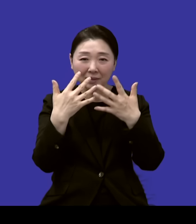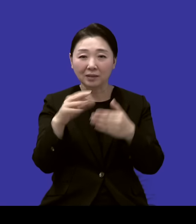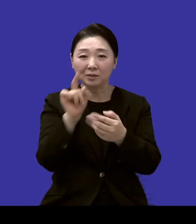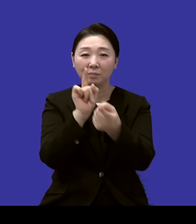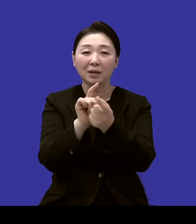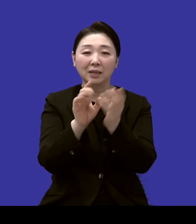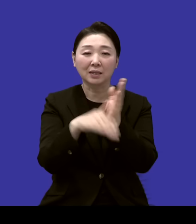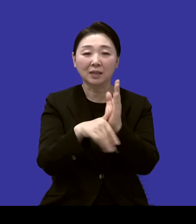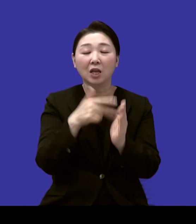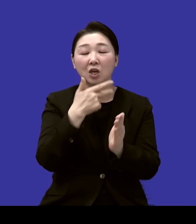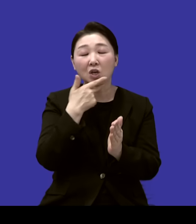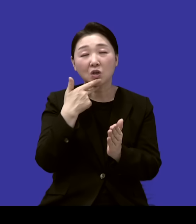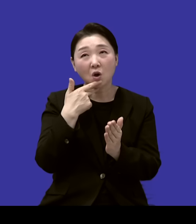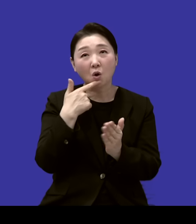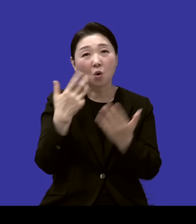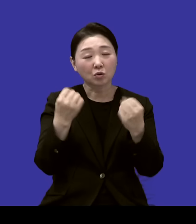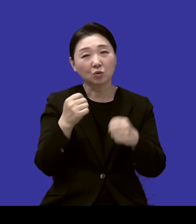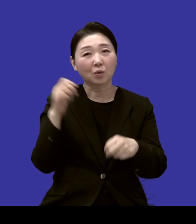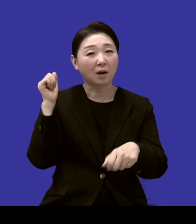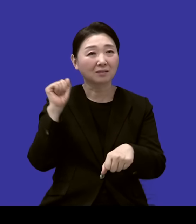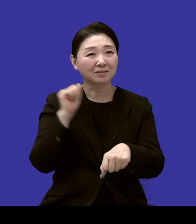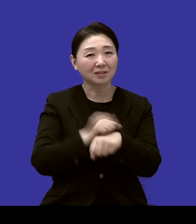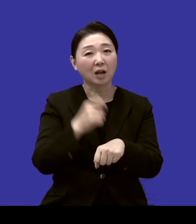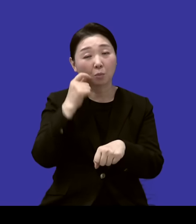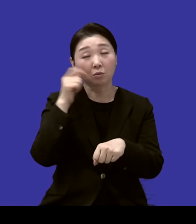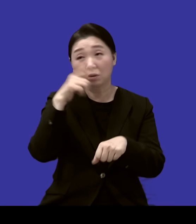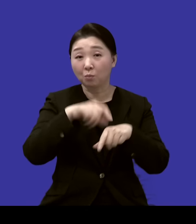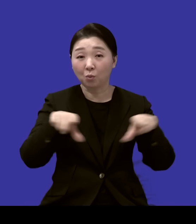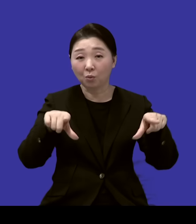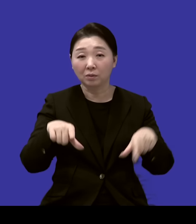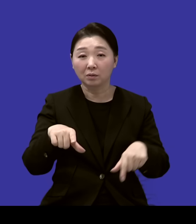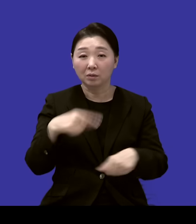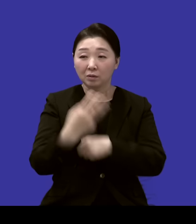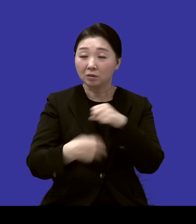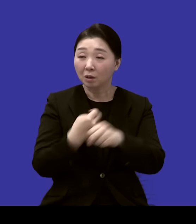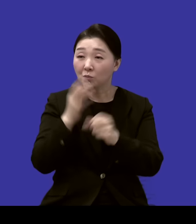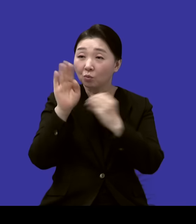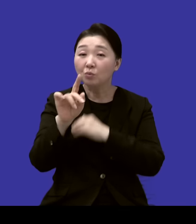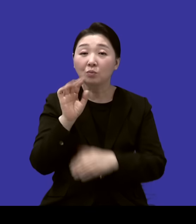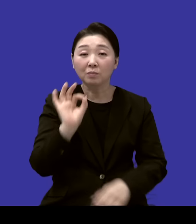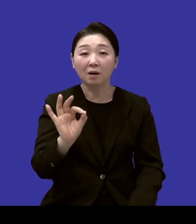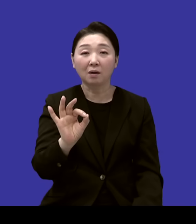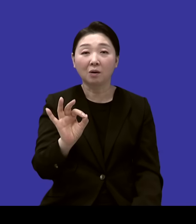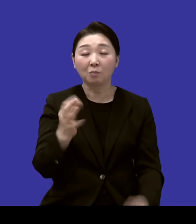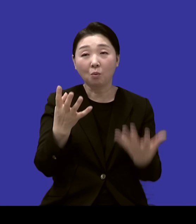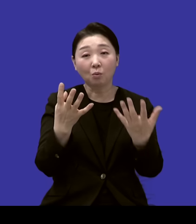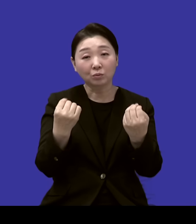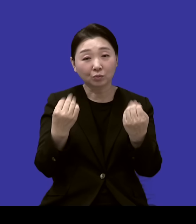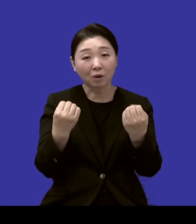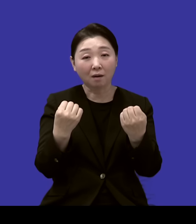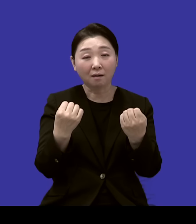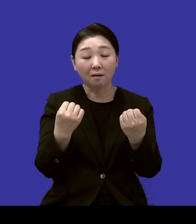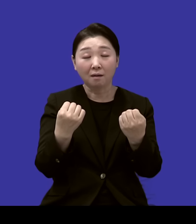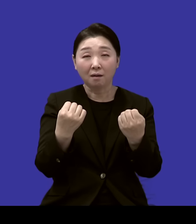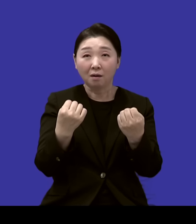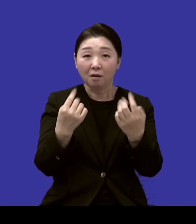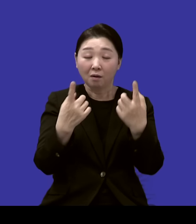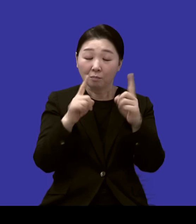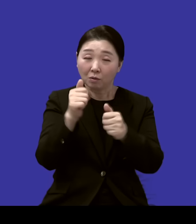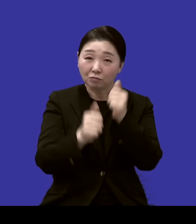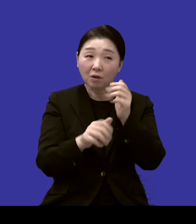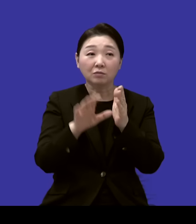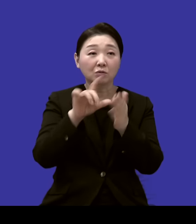만났을 때는 영어 수학을 그렇게 잘하지 못했던 평범한 아이였거든요. 네. 네. 근데 3년이 지났는데 수학을 이제 수능을 칠 정도로